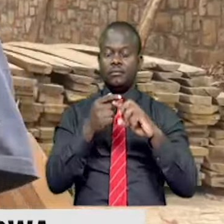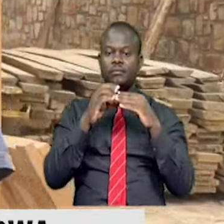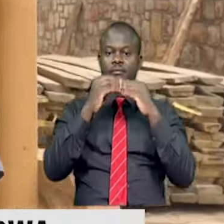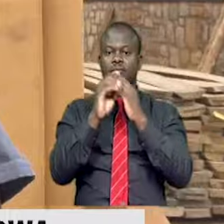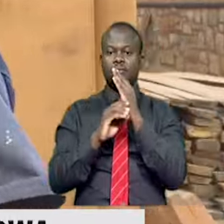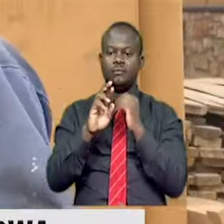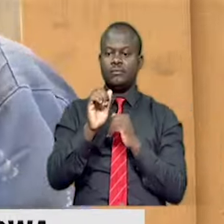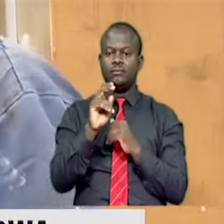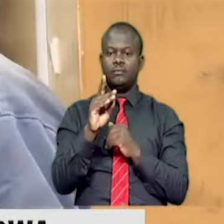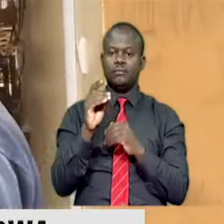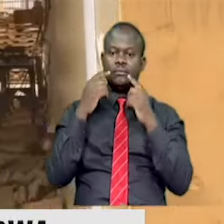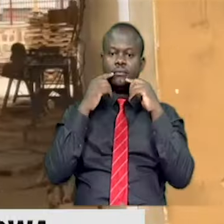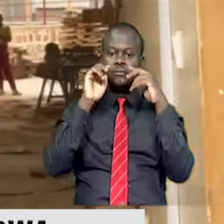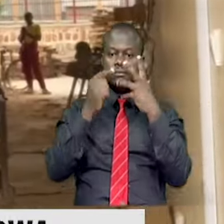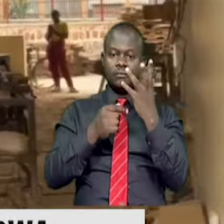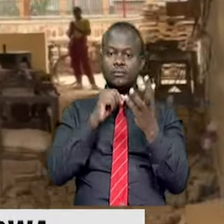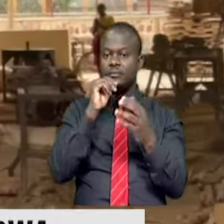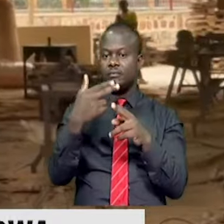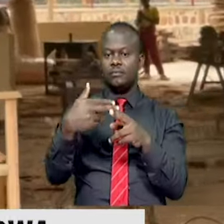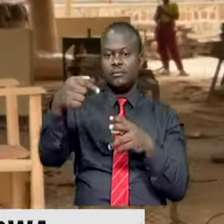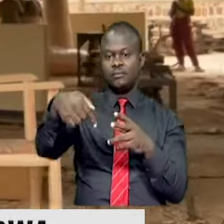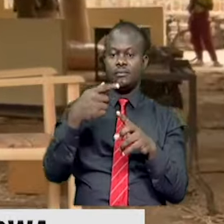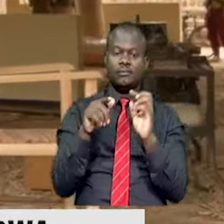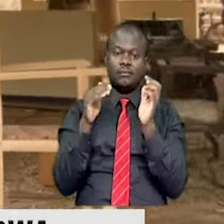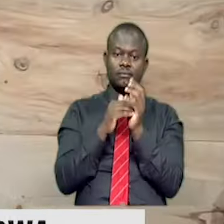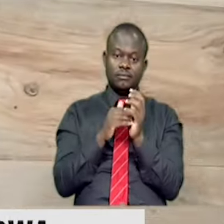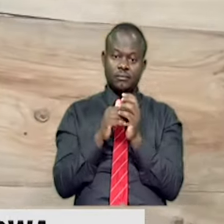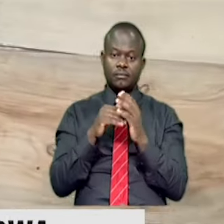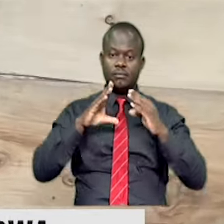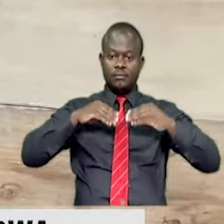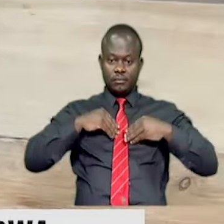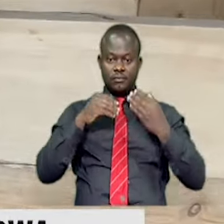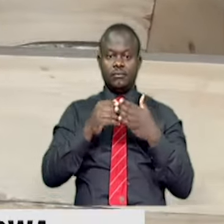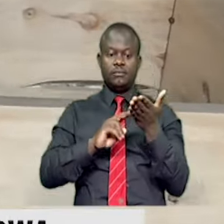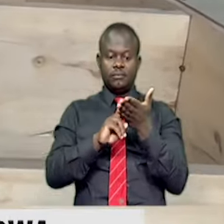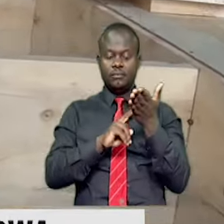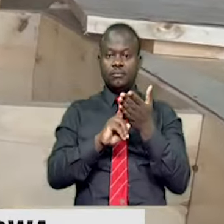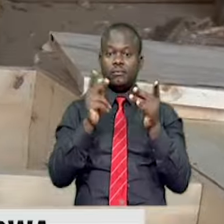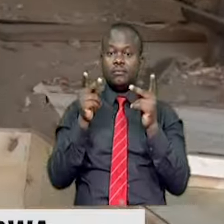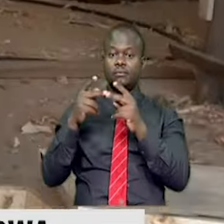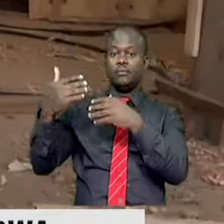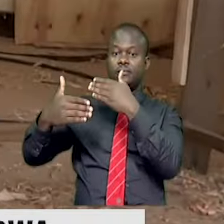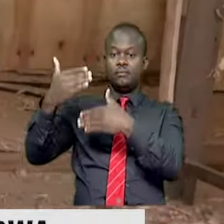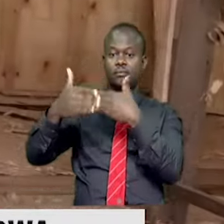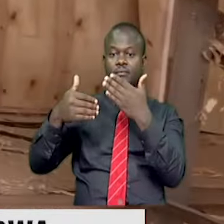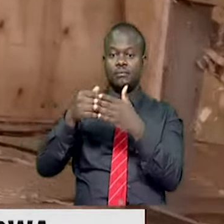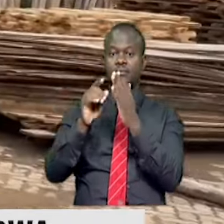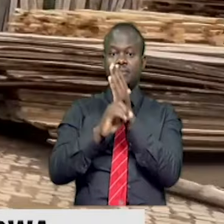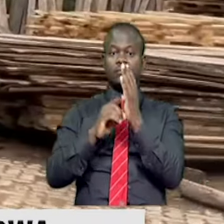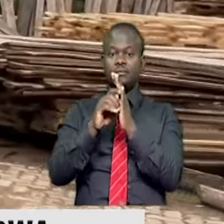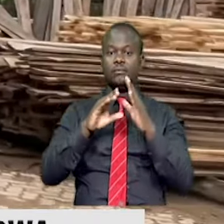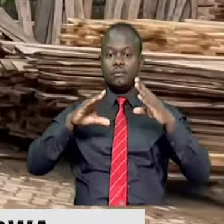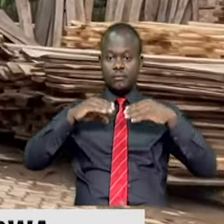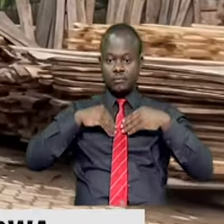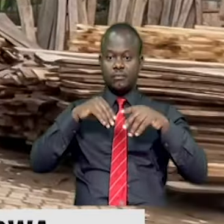ka Rurindo buvuga ko ibyo bitari vuba aha. Icyakora ngo bemerewe kuba bakoresha sare iri hafi aho. Akarere kavuga ko